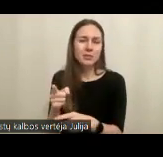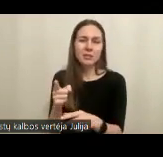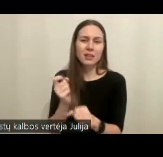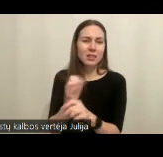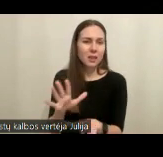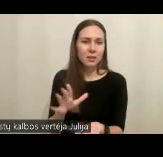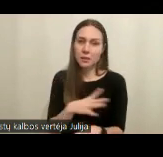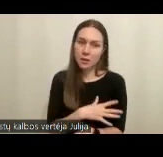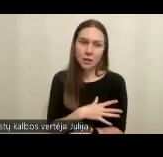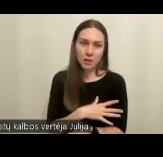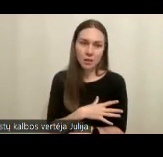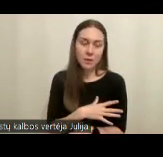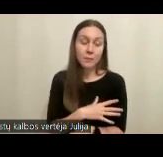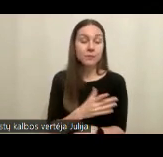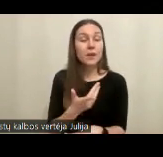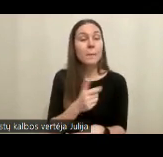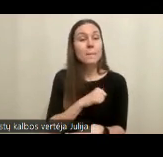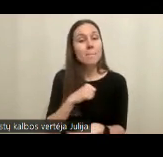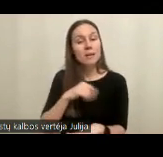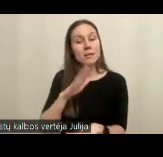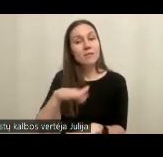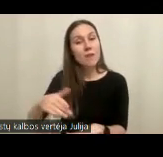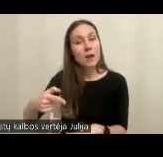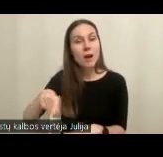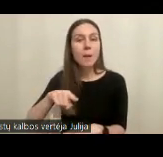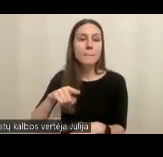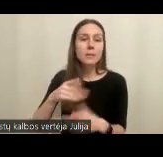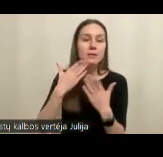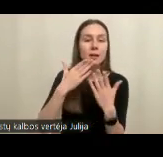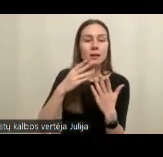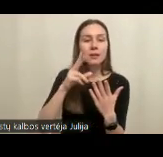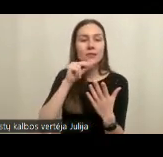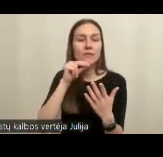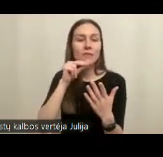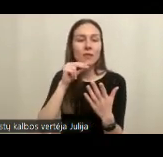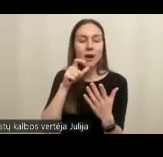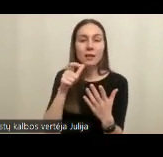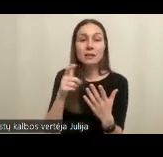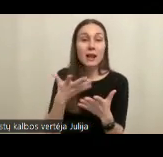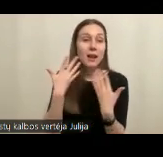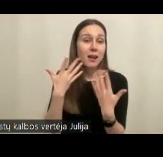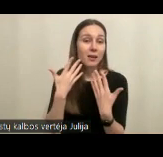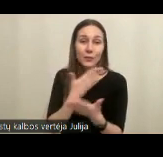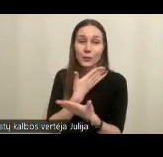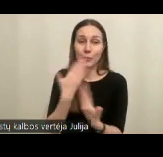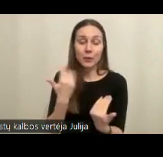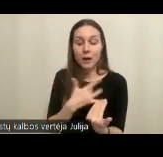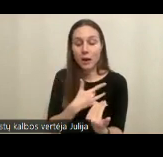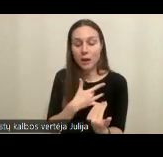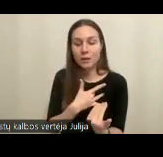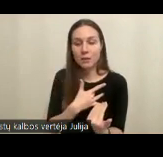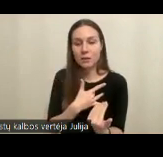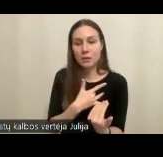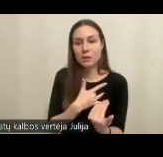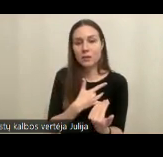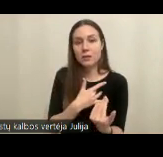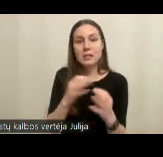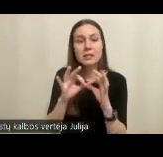vaikai, patiems vaikams skaityti garsiai nėra labai lengvas dalykas. Galbūt dėl sakinių struktūros,